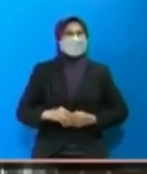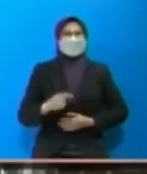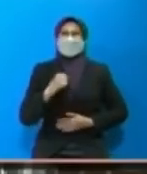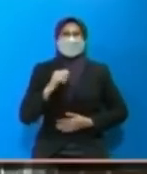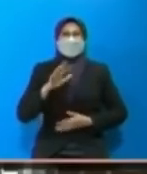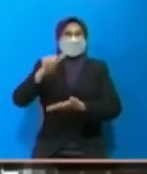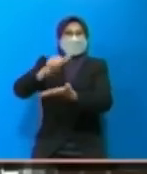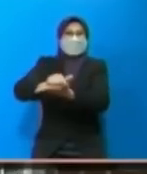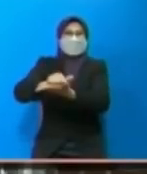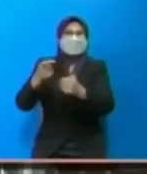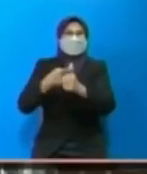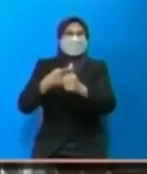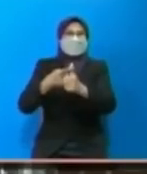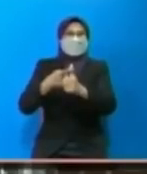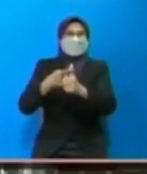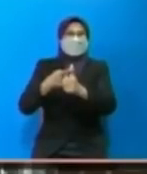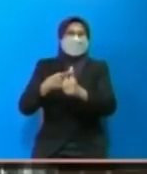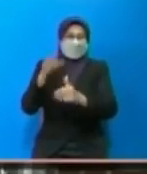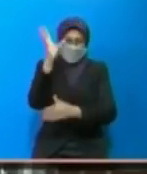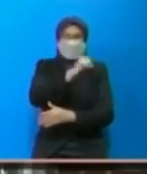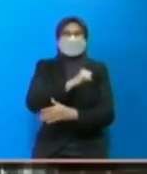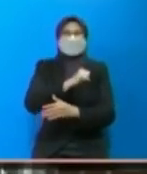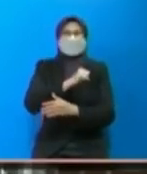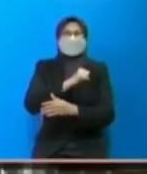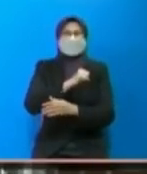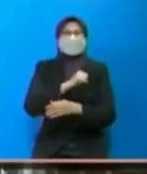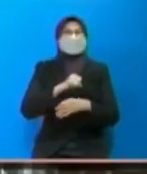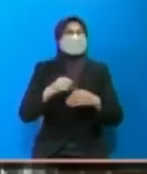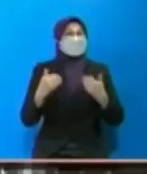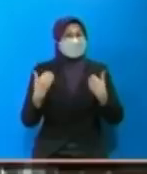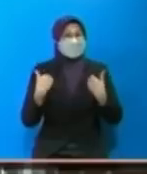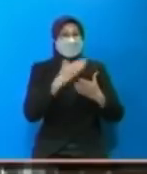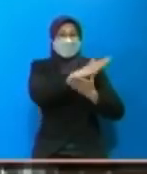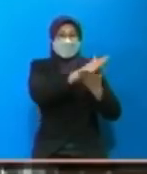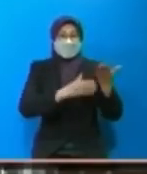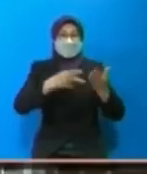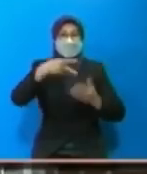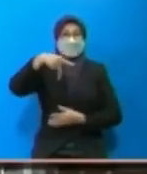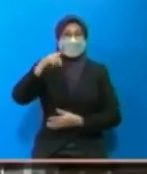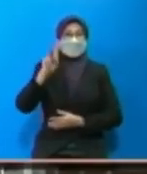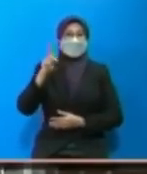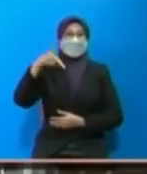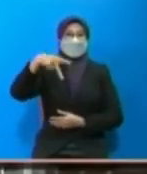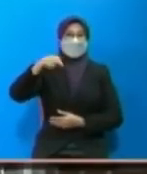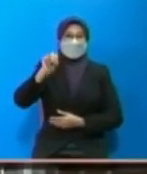takjub dulu udang kita ada satu lagi badan regulator ntri